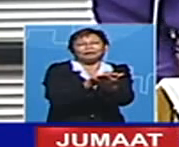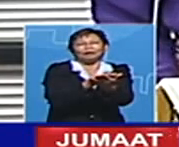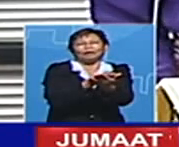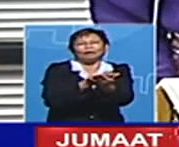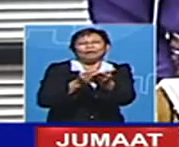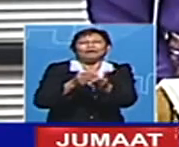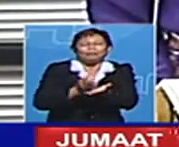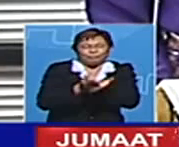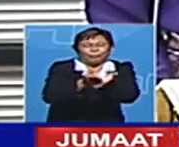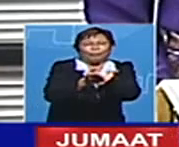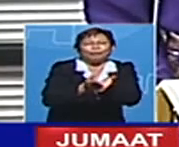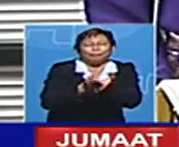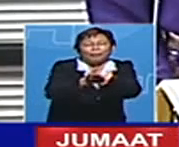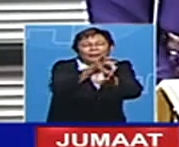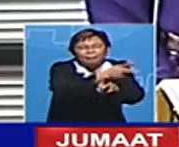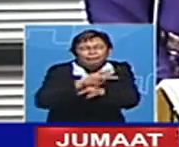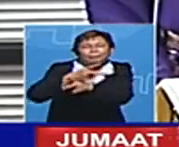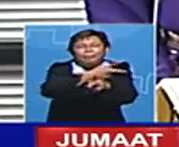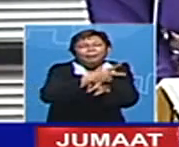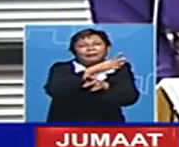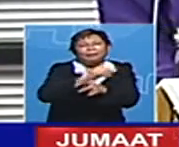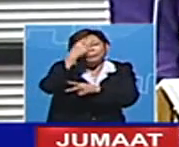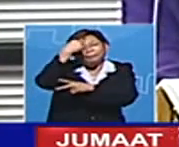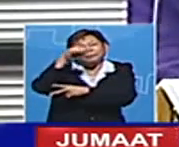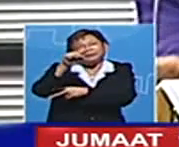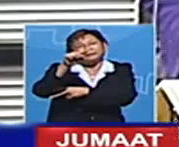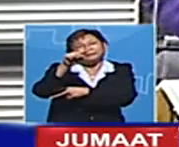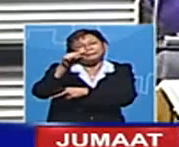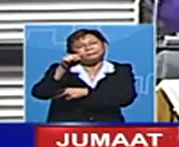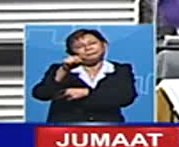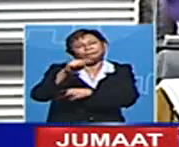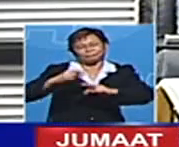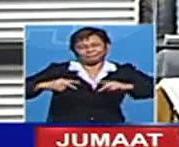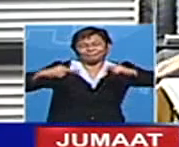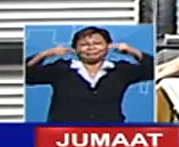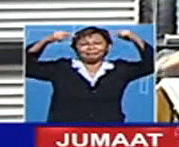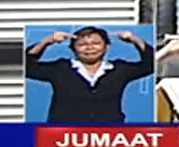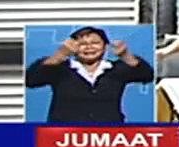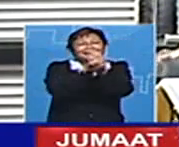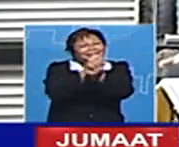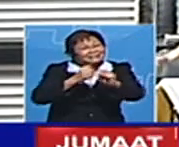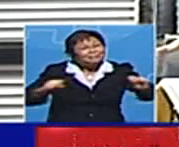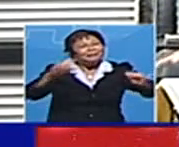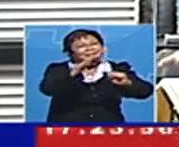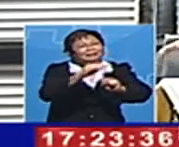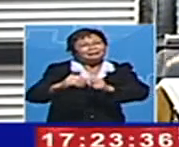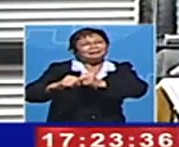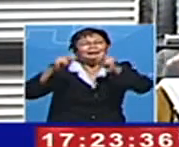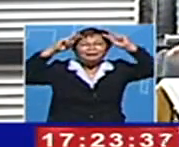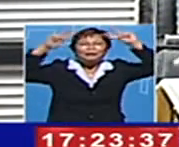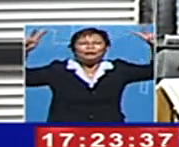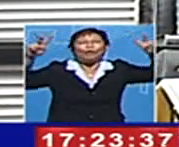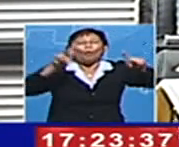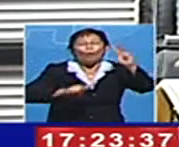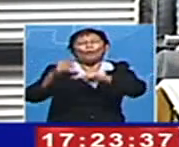vesel dan kapal peronda manakala bagi mempertingkatkan keselamatan dan ketenteraman